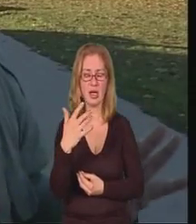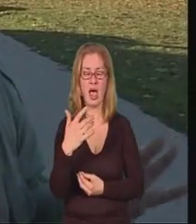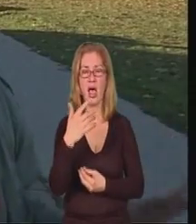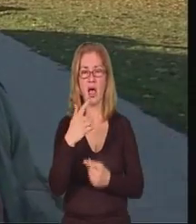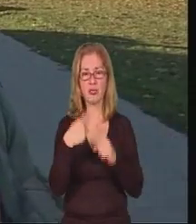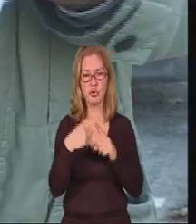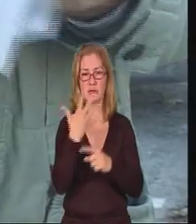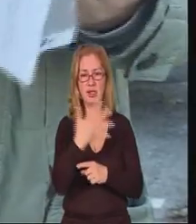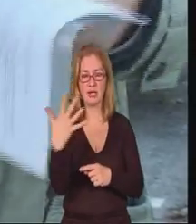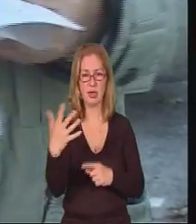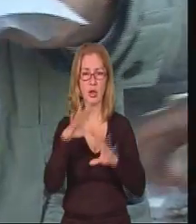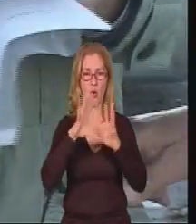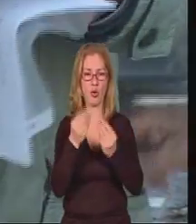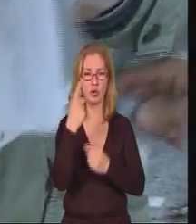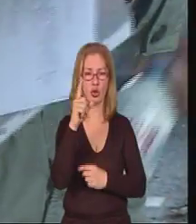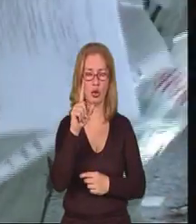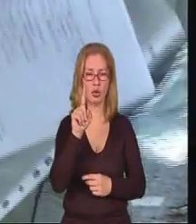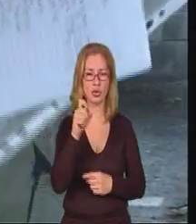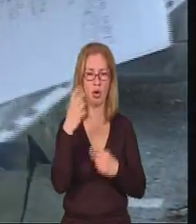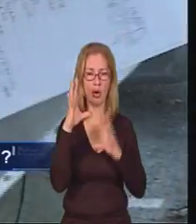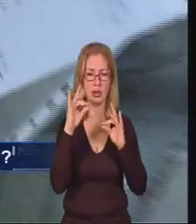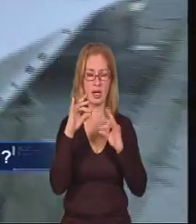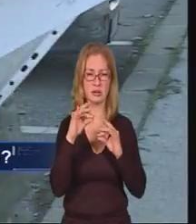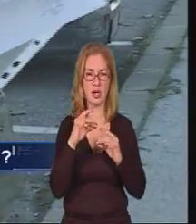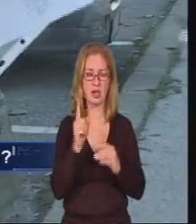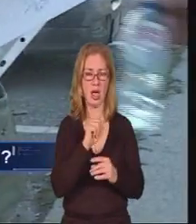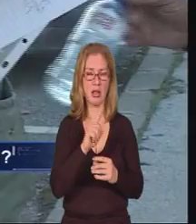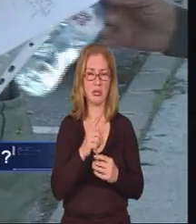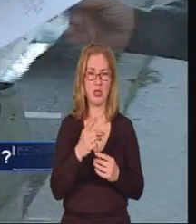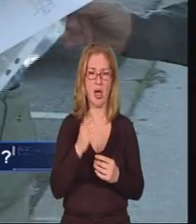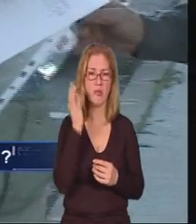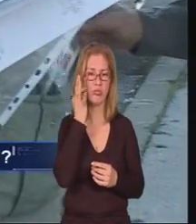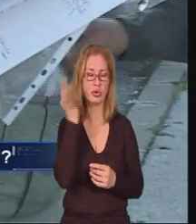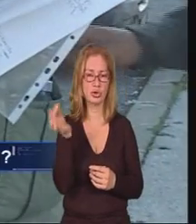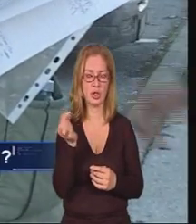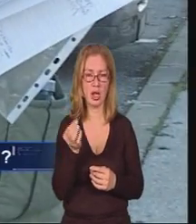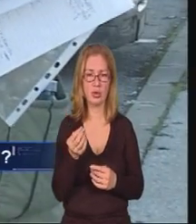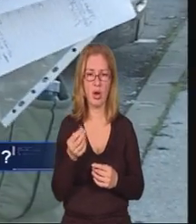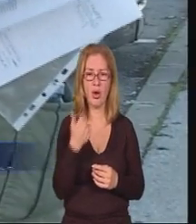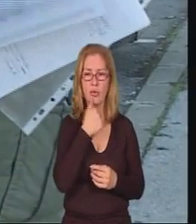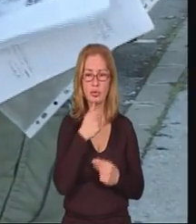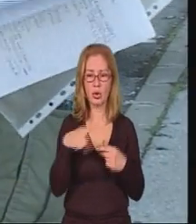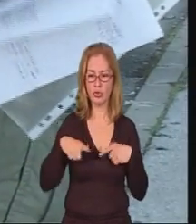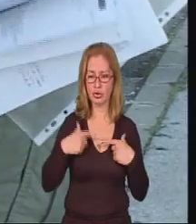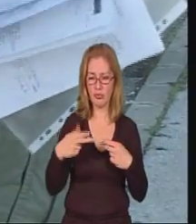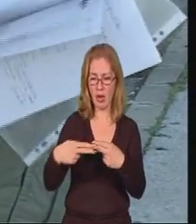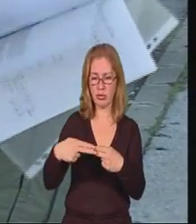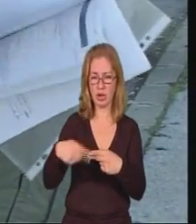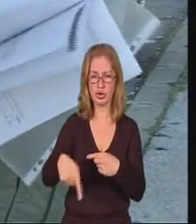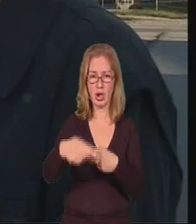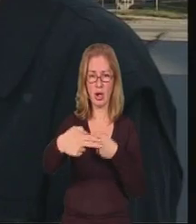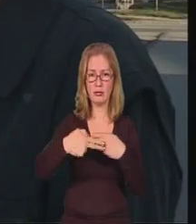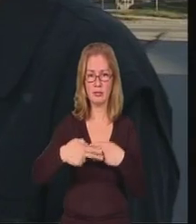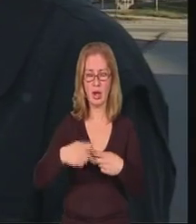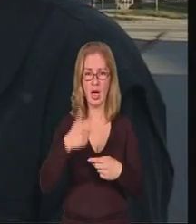110 dinara karta. Oni navode da nije fair da zbog jednog kilometra plaćaju duplo više nego oni koji žive samo kilometar bliže